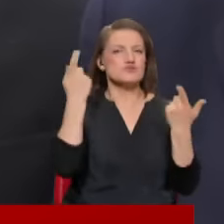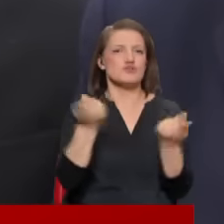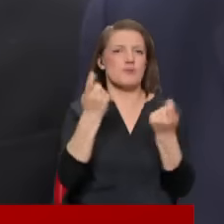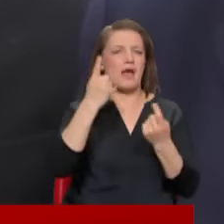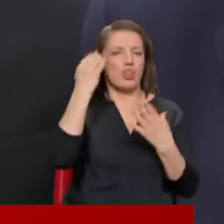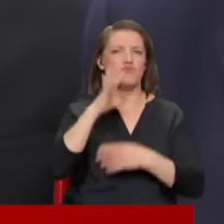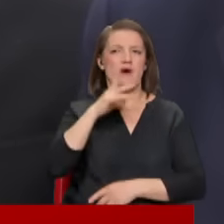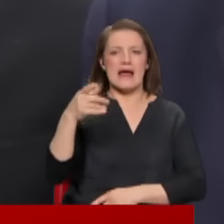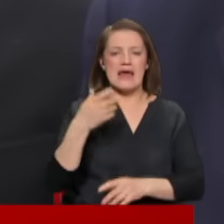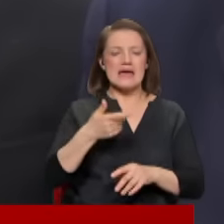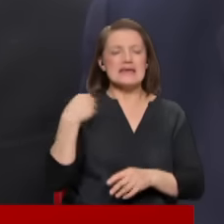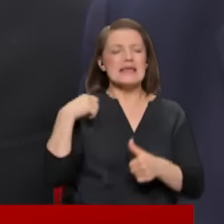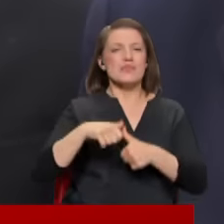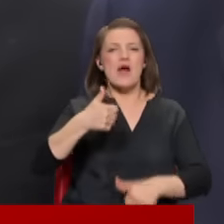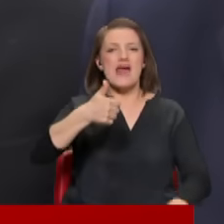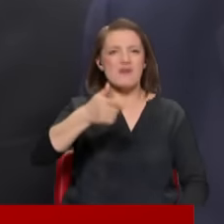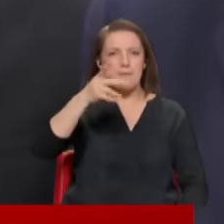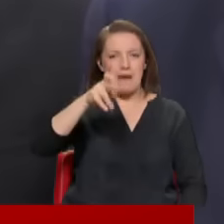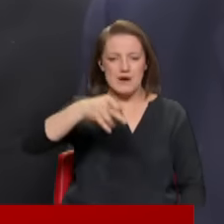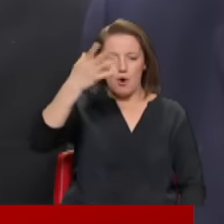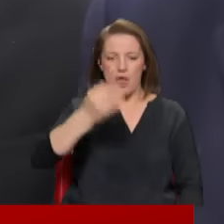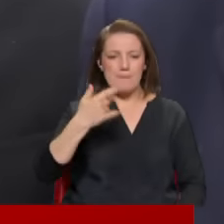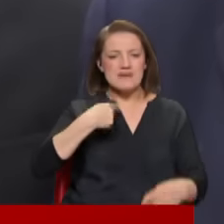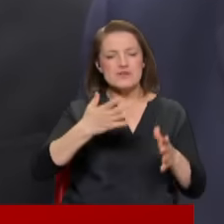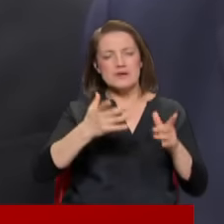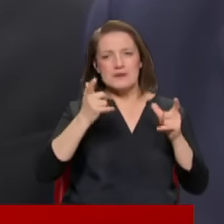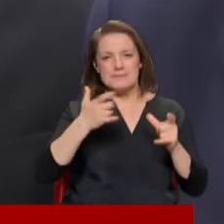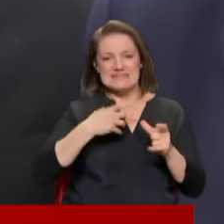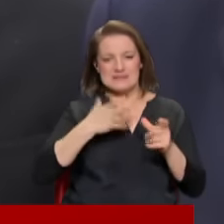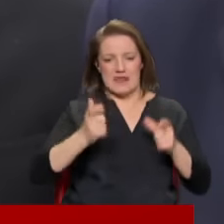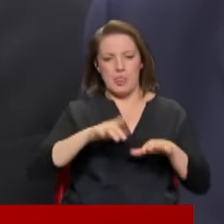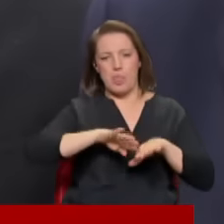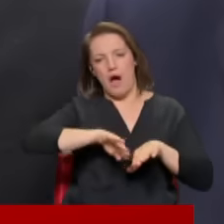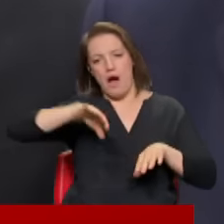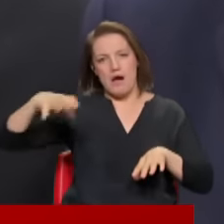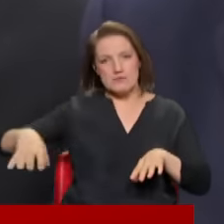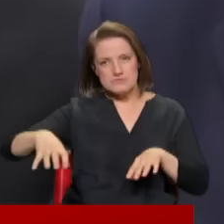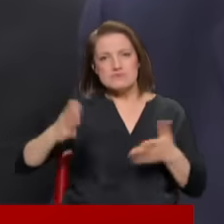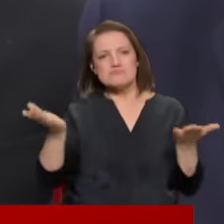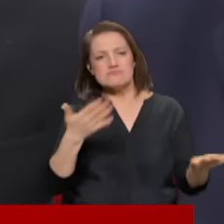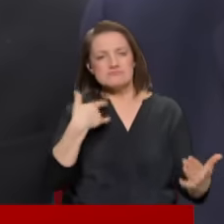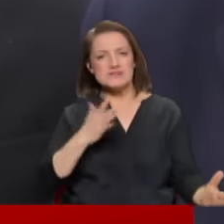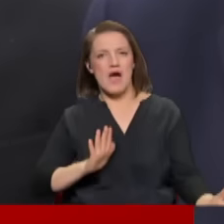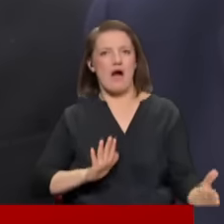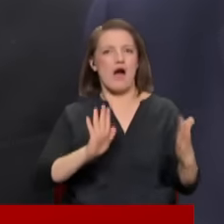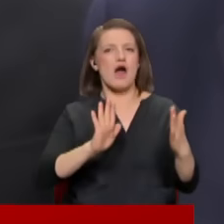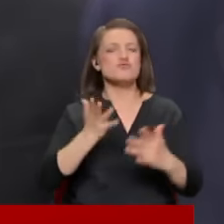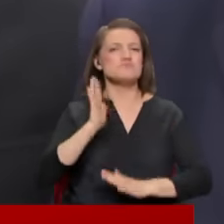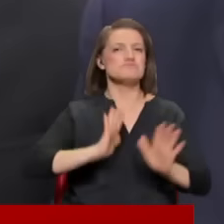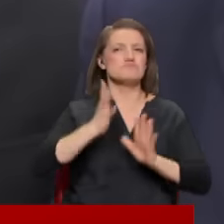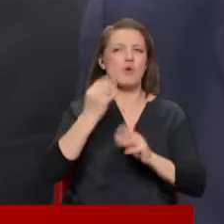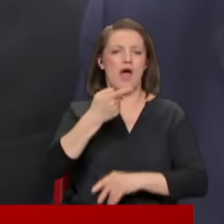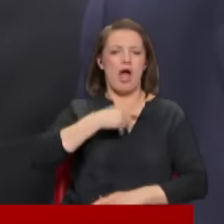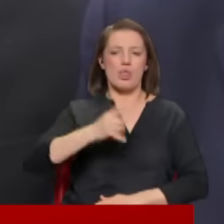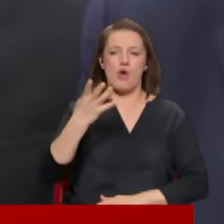Kendileri Yeniden Refah olarak birçok yerde ya bizden ayrılmış olanlar veyahut da bize karşı tavır içerisinde olanları